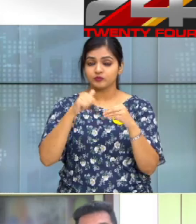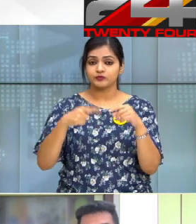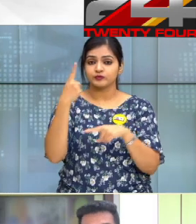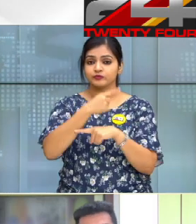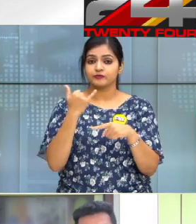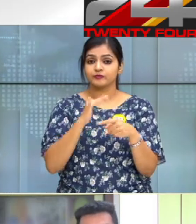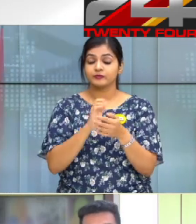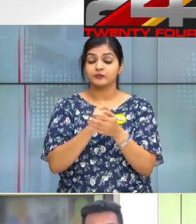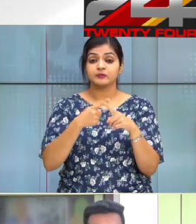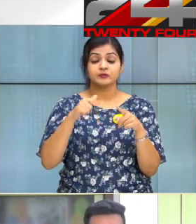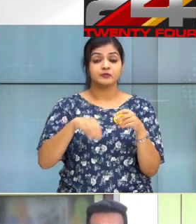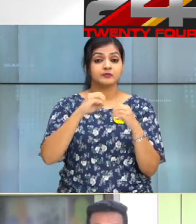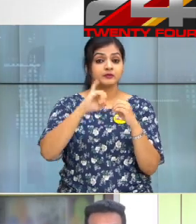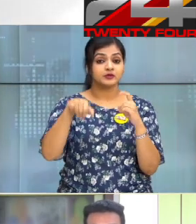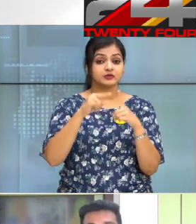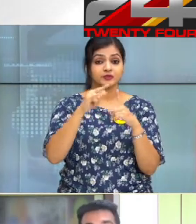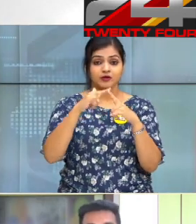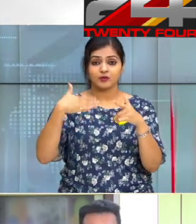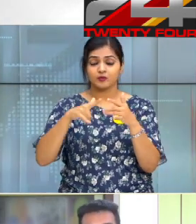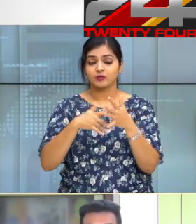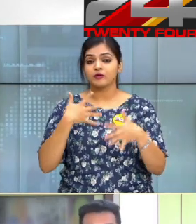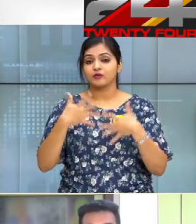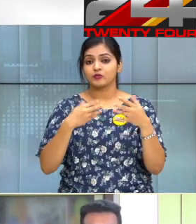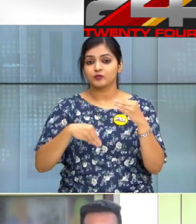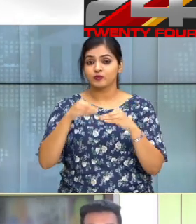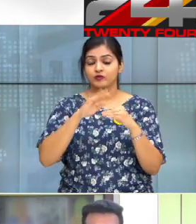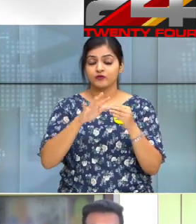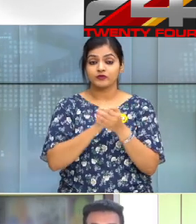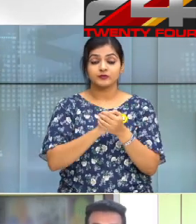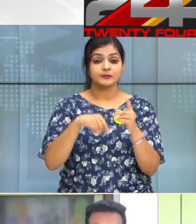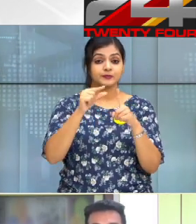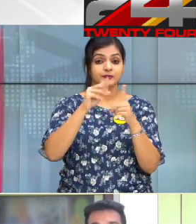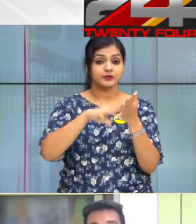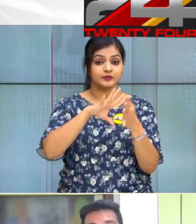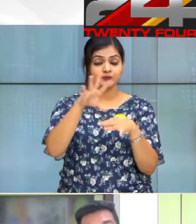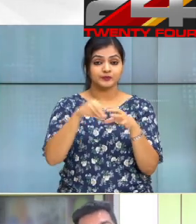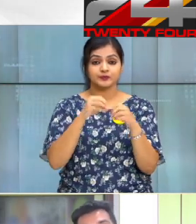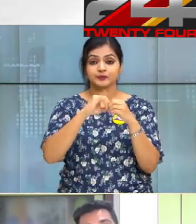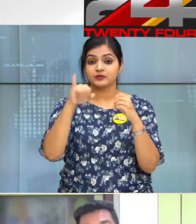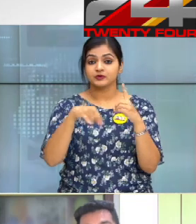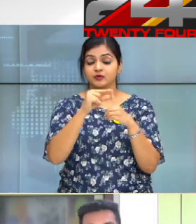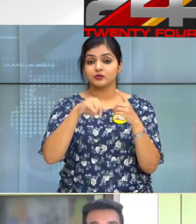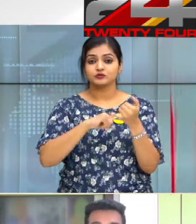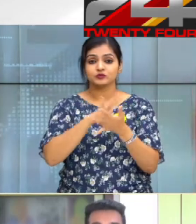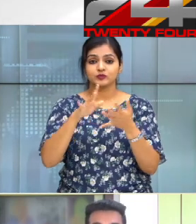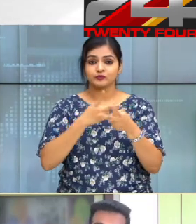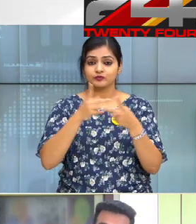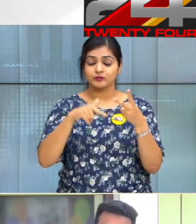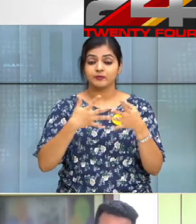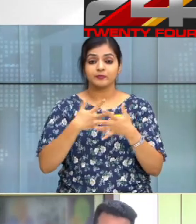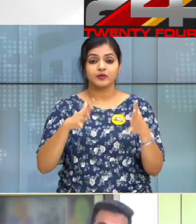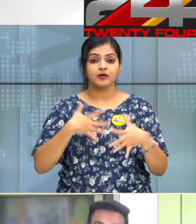എന്നാൽ BJP ക്യാമ്പ് വലിയ ആവേശത്തിലും ആഘോഷത്തിലുമൊക്കെയാണ്. മുഖ്യമന്ത്രി അടക്കം BJPയുടെ മുതിർന്ന നേതാക്കളൊക്കെ തന്നെ ഇപ്പോൾ സമൂഹ മാധ്യമങ്ങളിൽ വലിയ